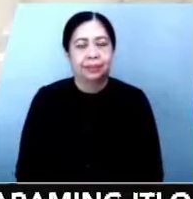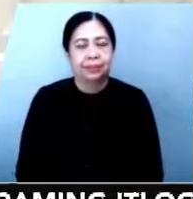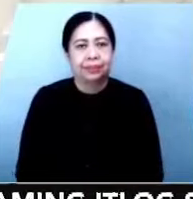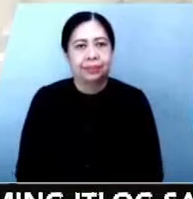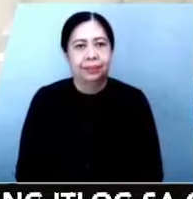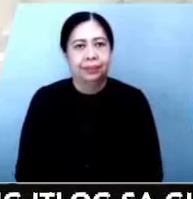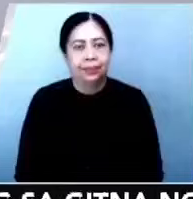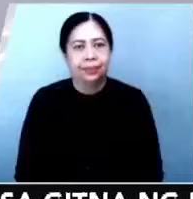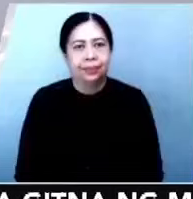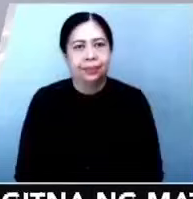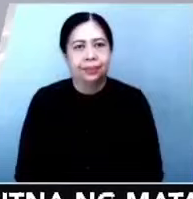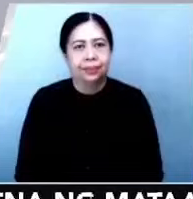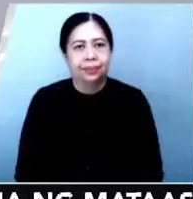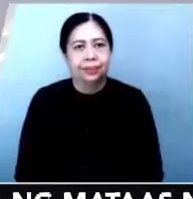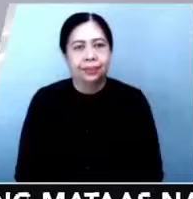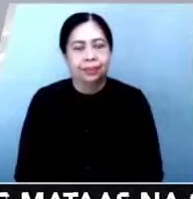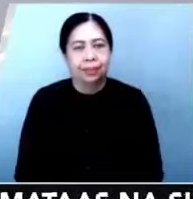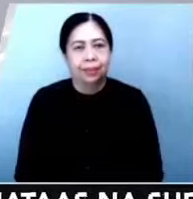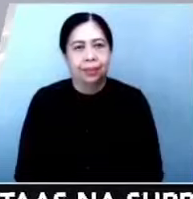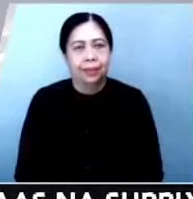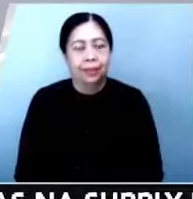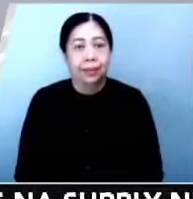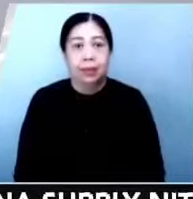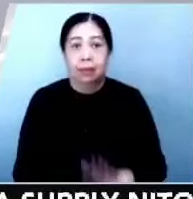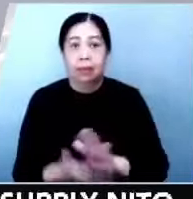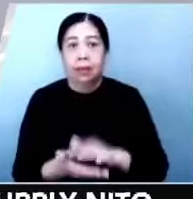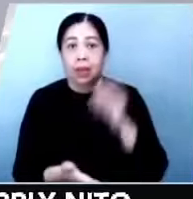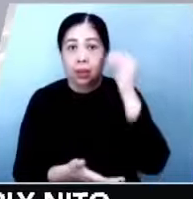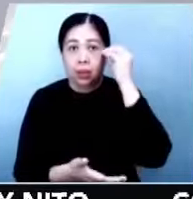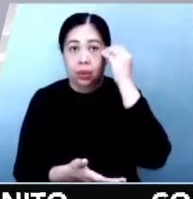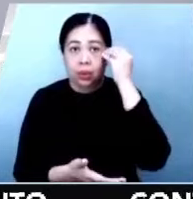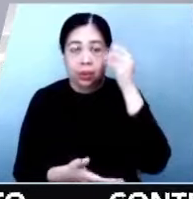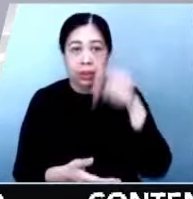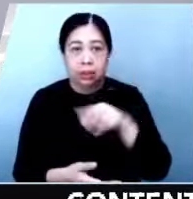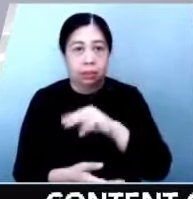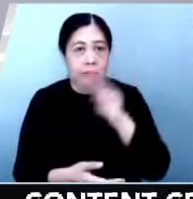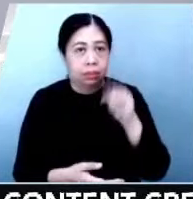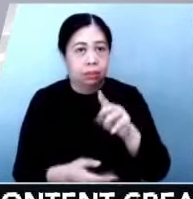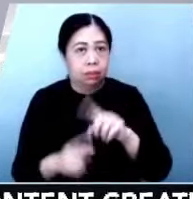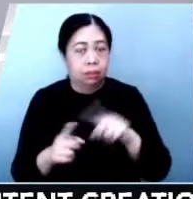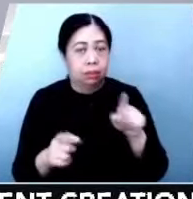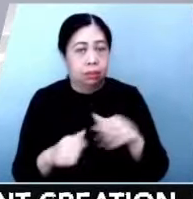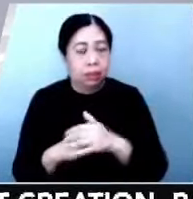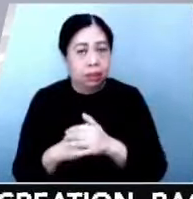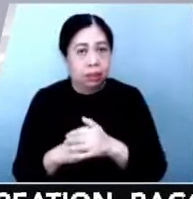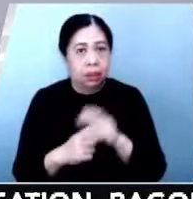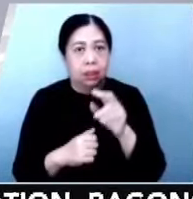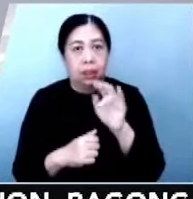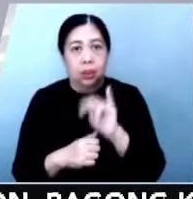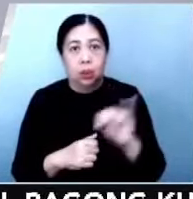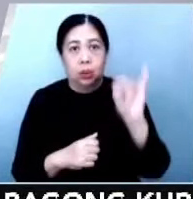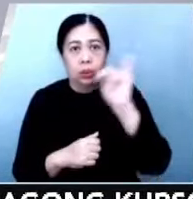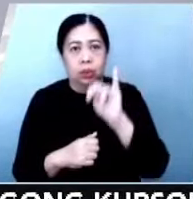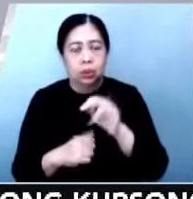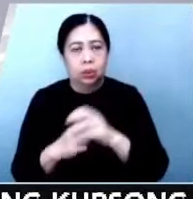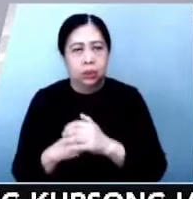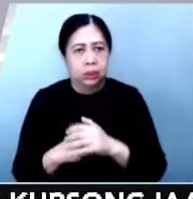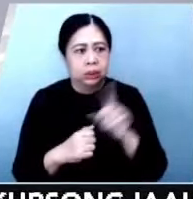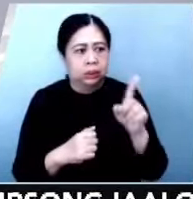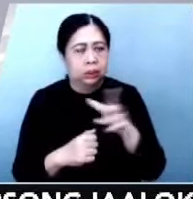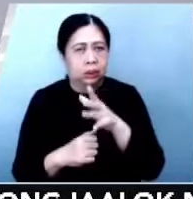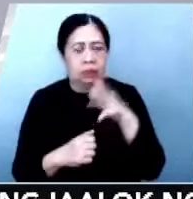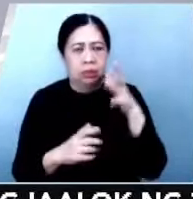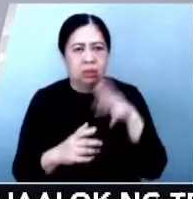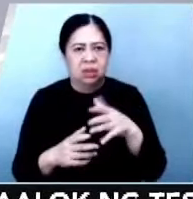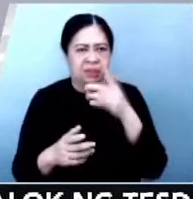News. Mahal ang sibuyas dito sa Metro Manila, pero sa Vintar, Ilocos Norte, napilitan ng isang magsasaka na ipamigay